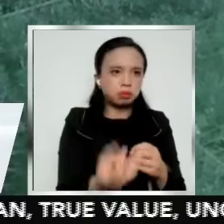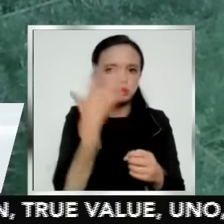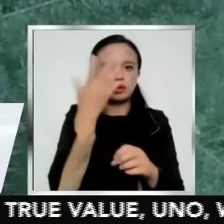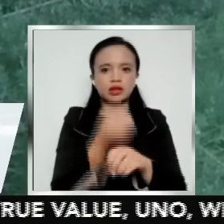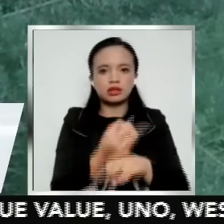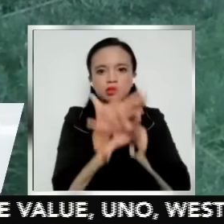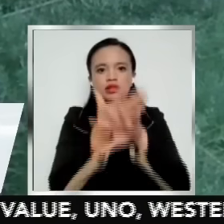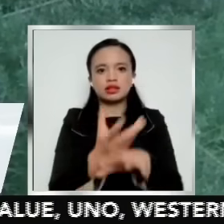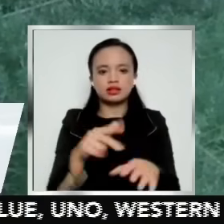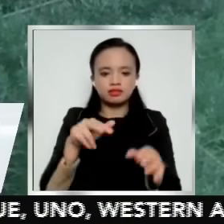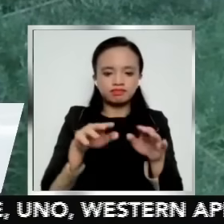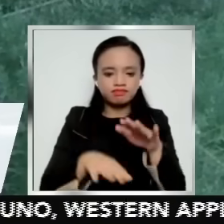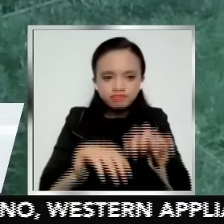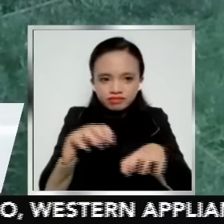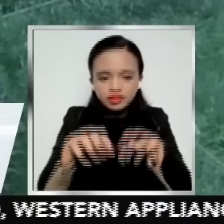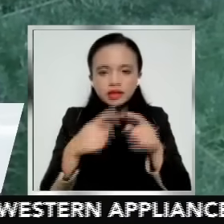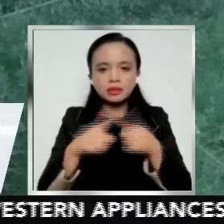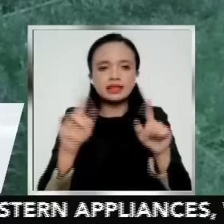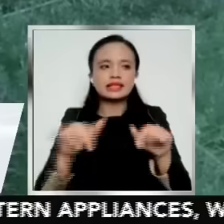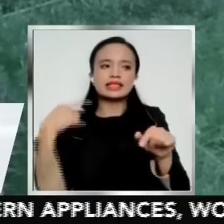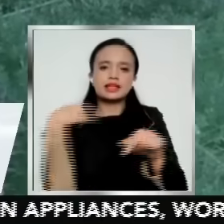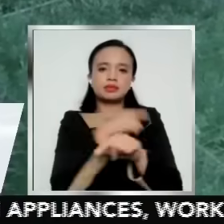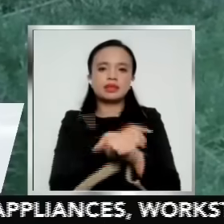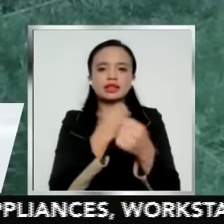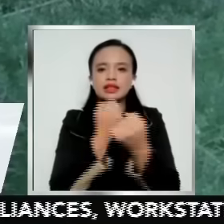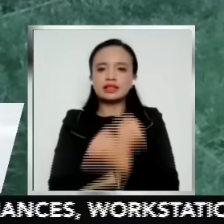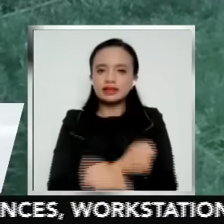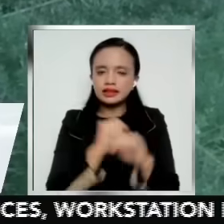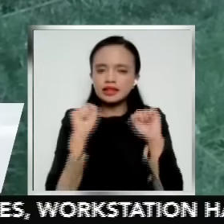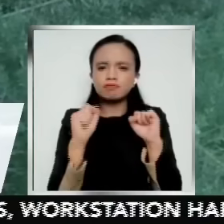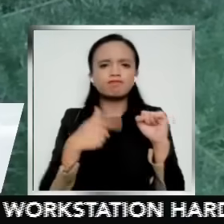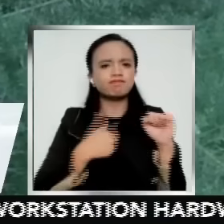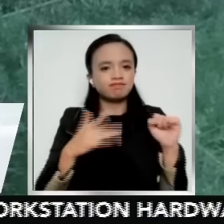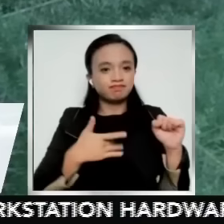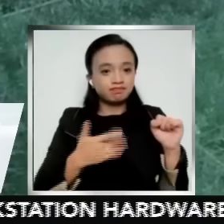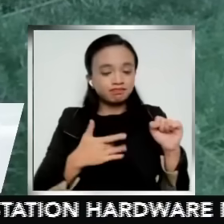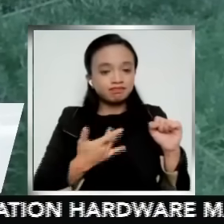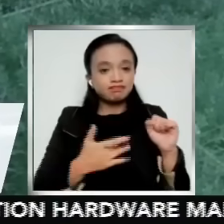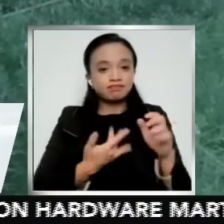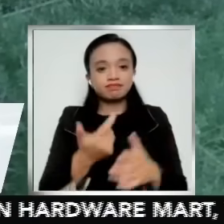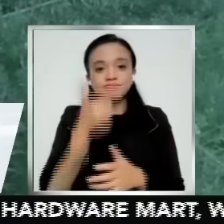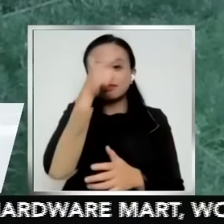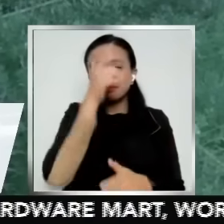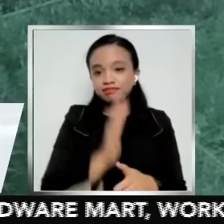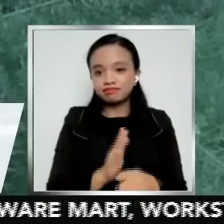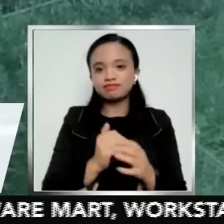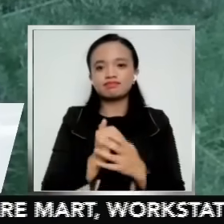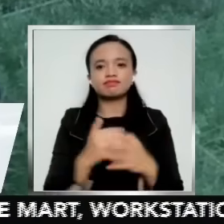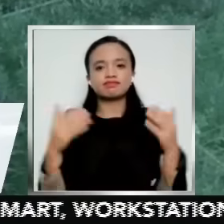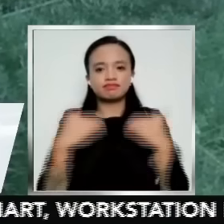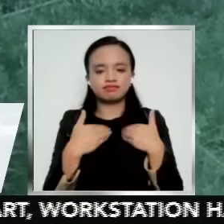pero we are safe. I feel na yung Diyos yung... May nag-guide sa aming dalaw.